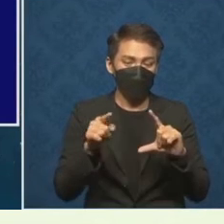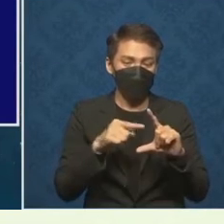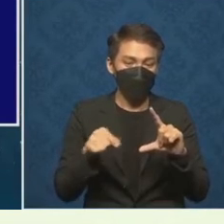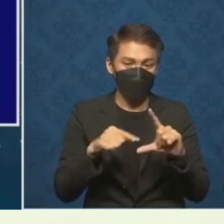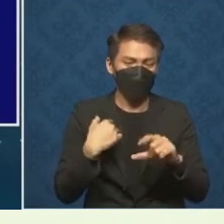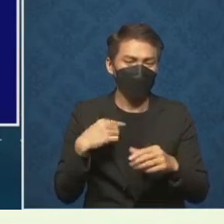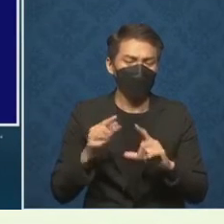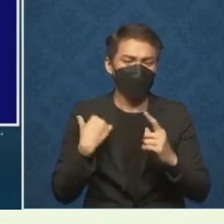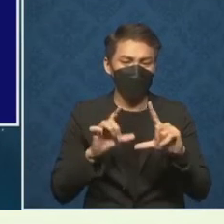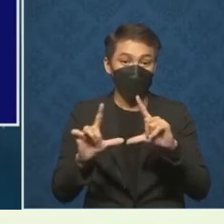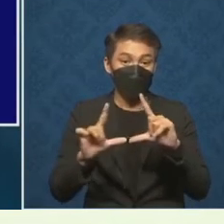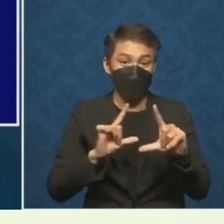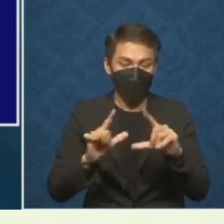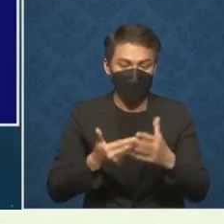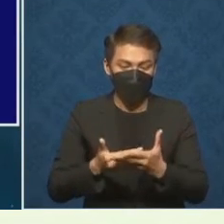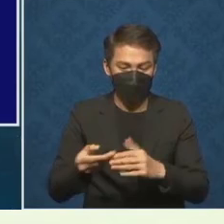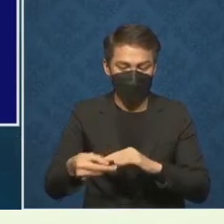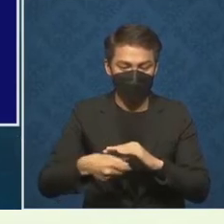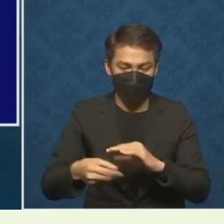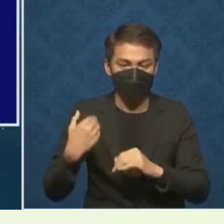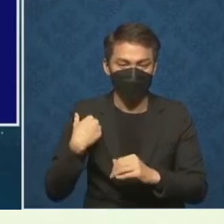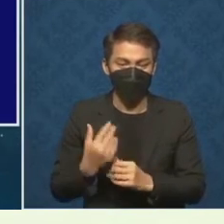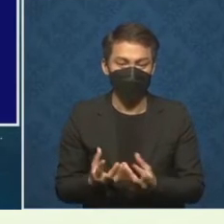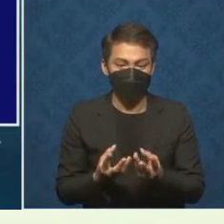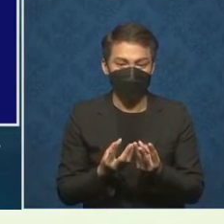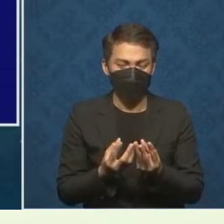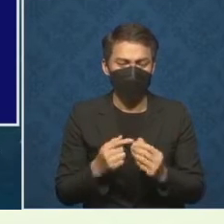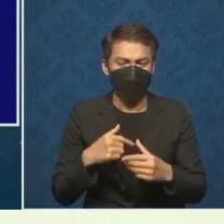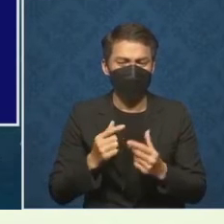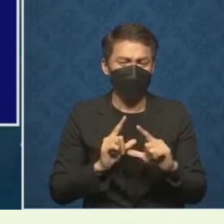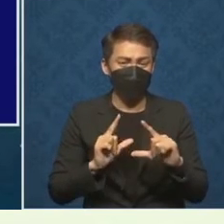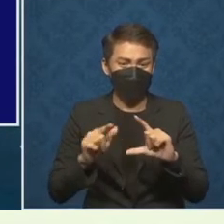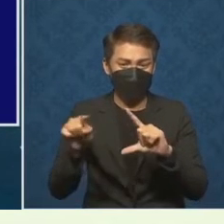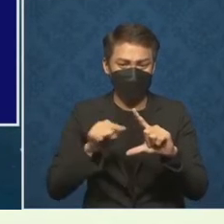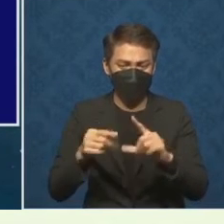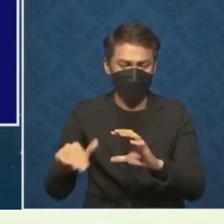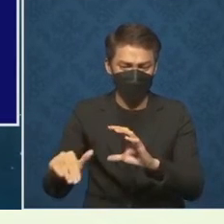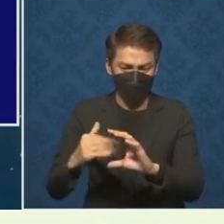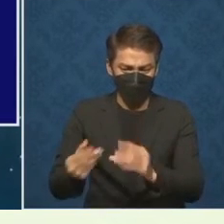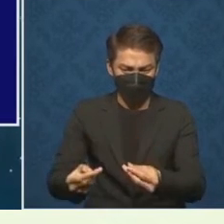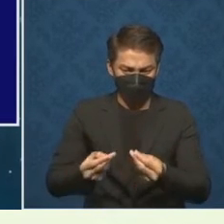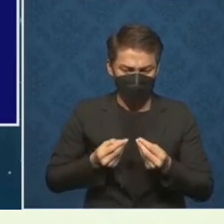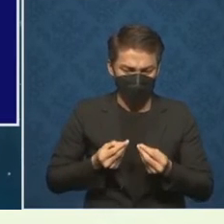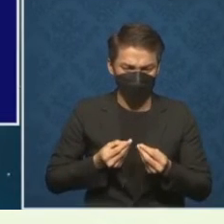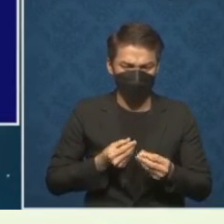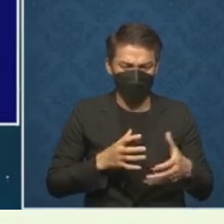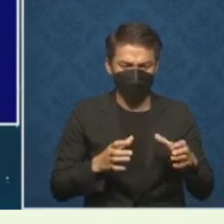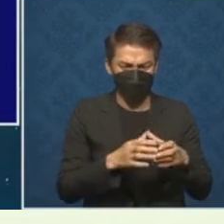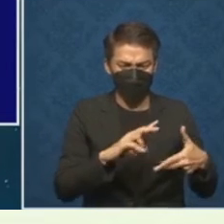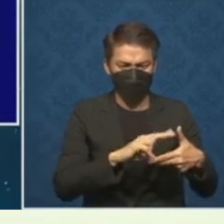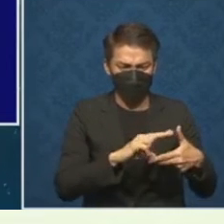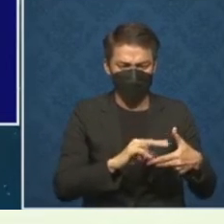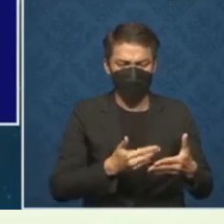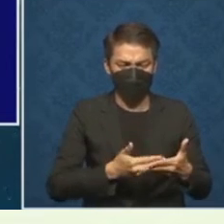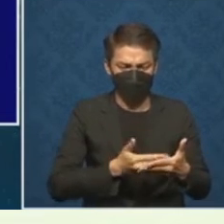รายการซื้อเสียงโทษนะของเบอร์3มาให้มีแบงค์500นะ6ใบมีแบงค์503ใ